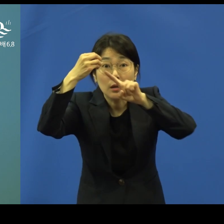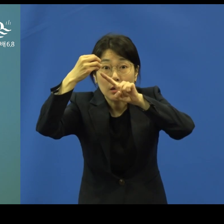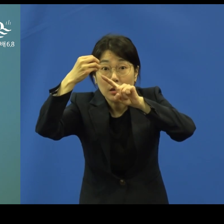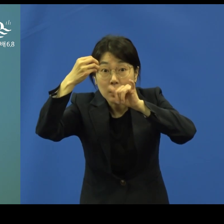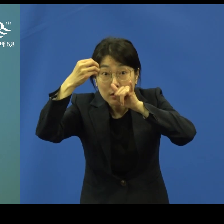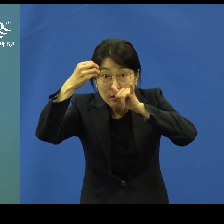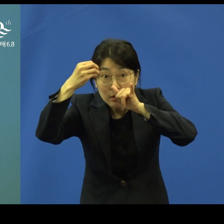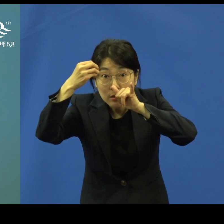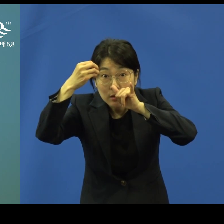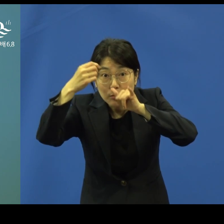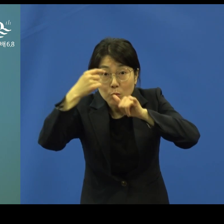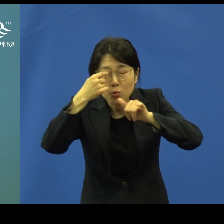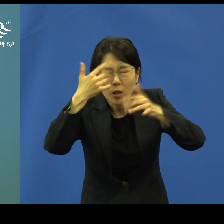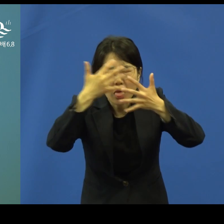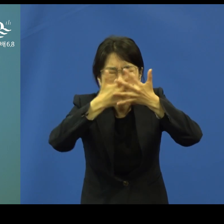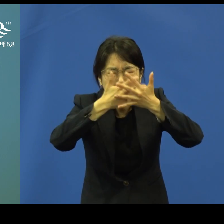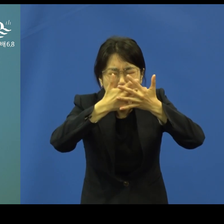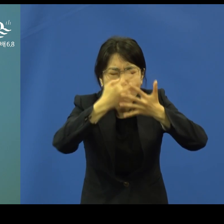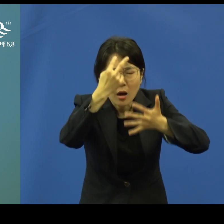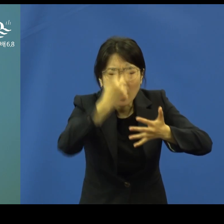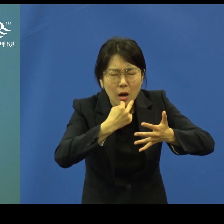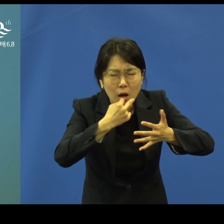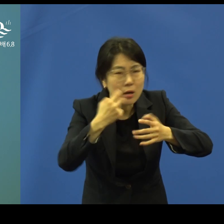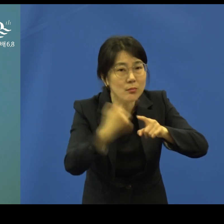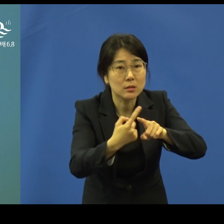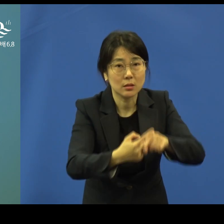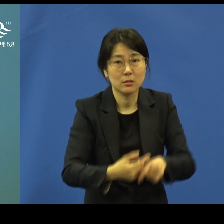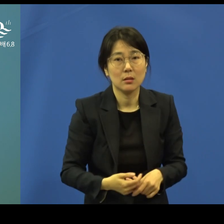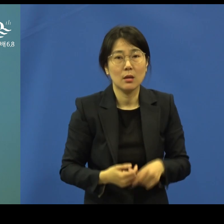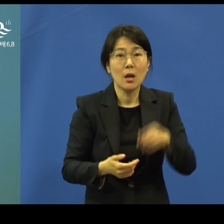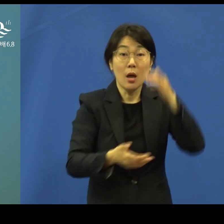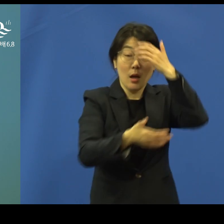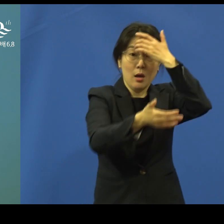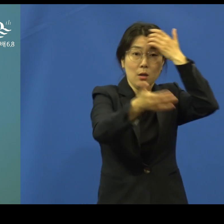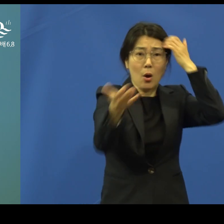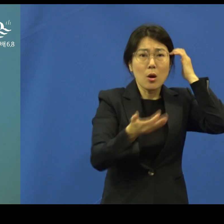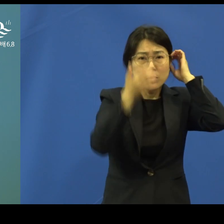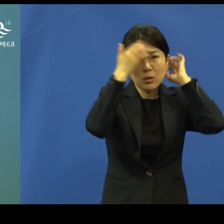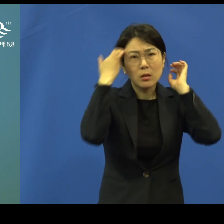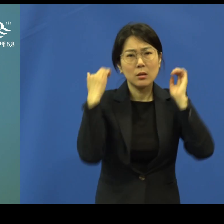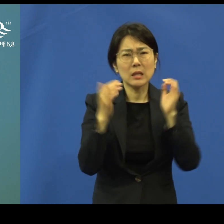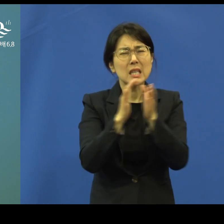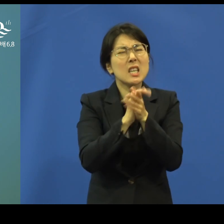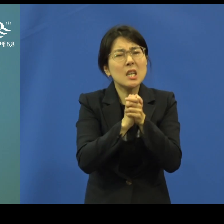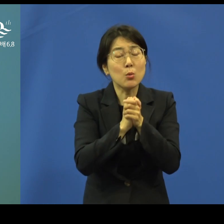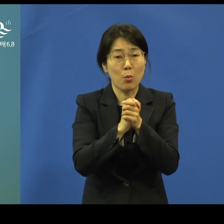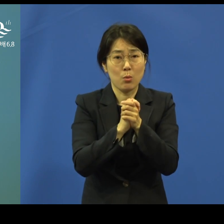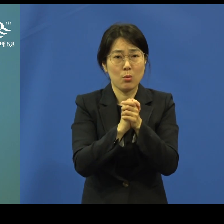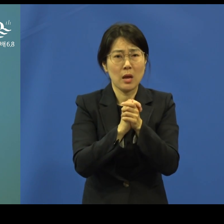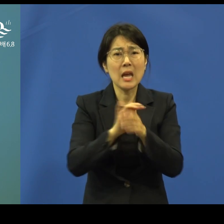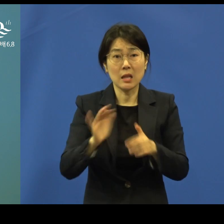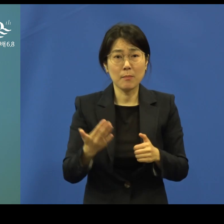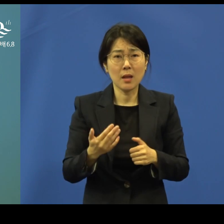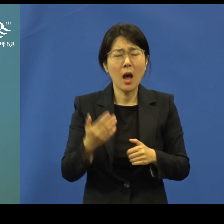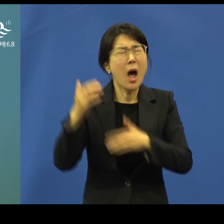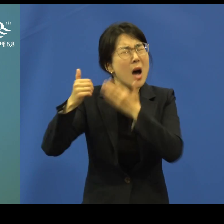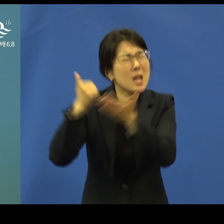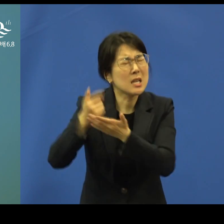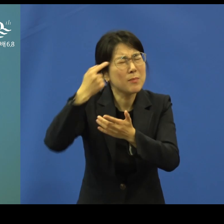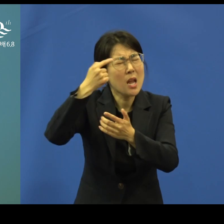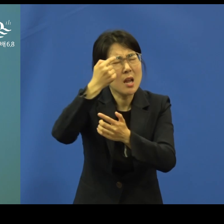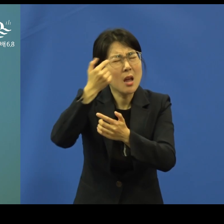눈이 가려져 있는 것이죠. 사랑하는 성도 여러분, 기도하십시오. 내 영의 눈을 열어주십시오.